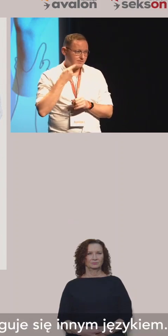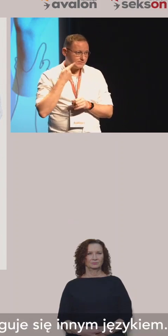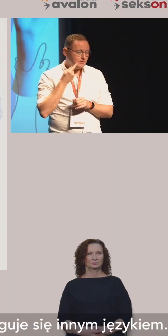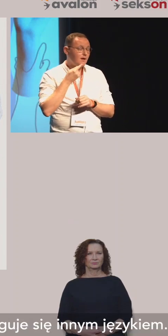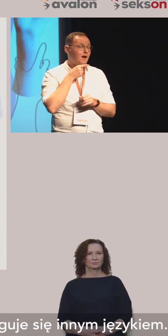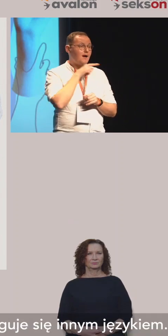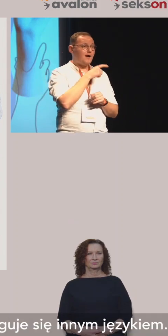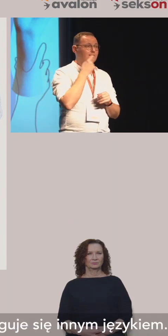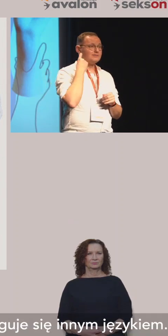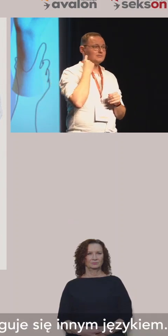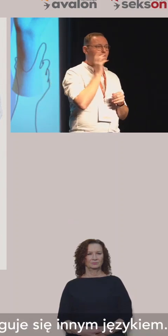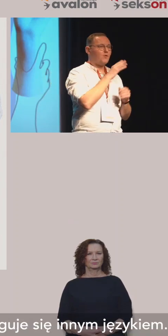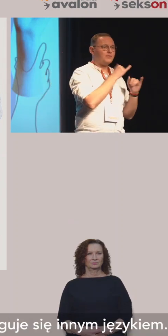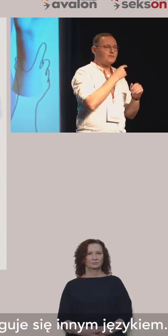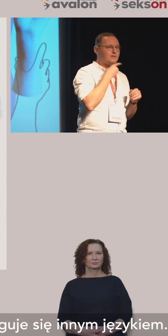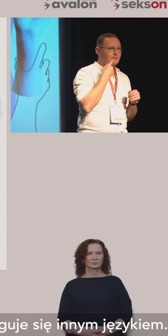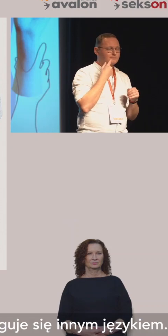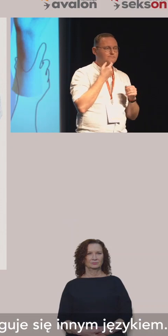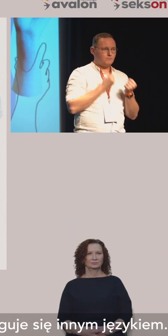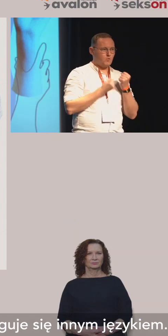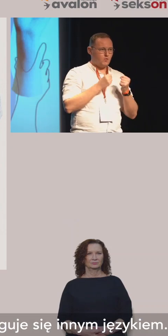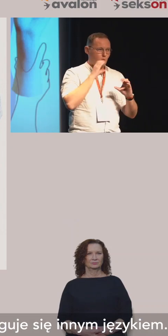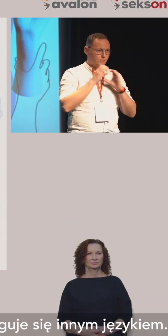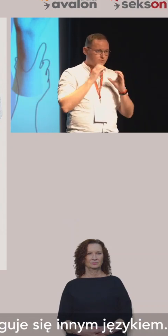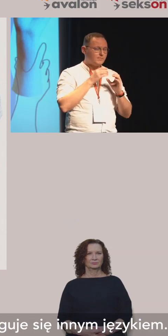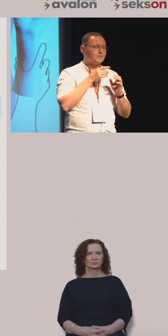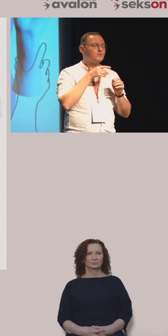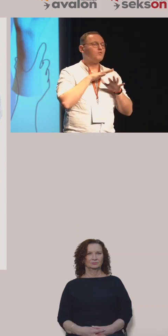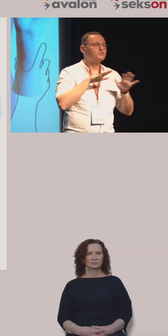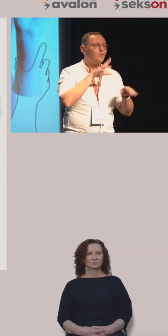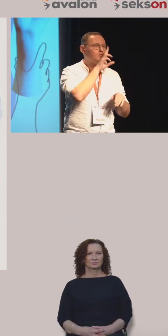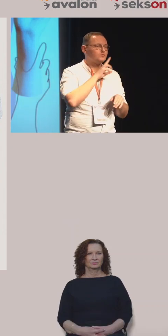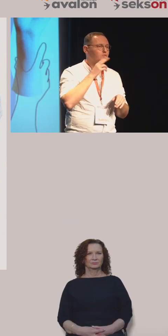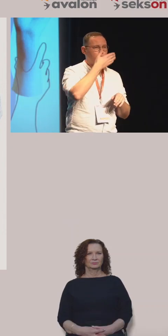problemy komunikacyjne, ponieważ ta osoba posługuje się innym językiem.